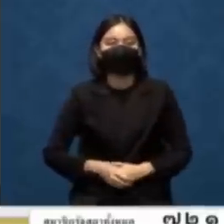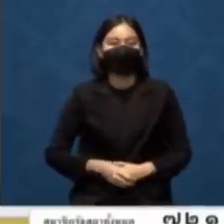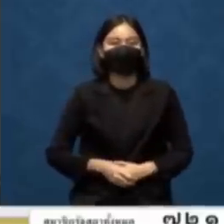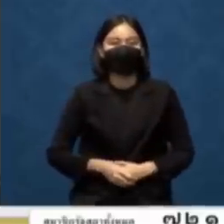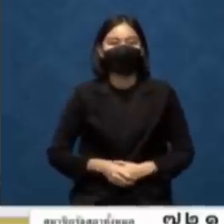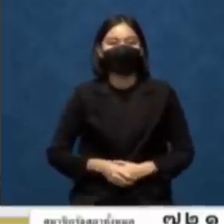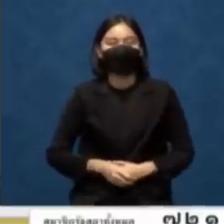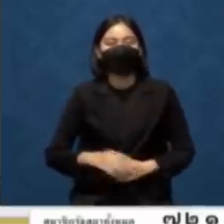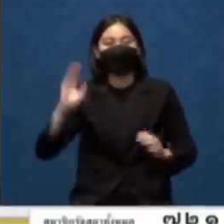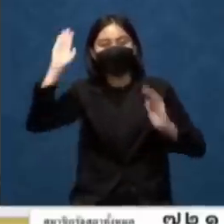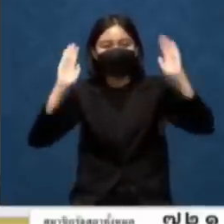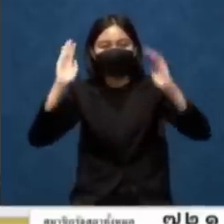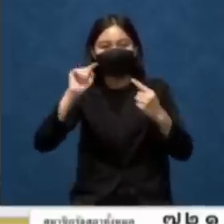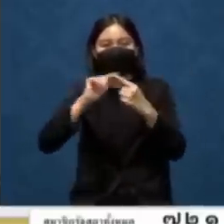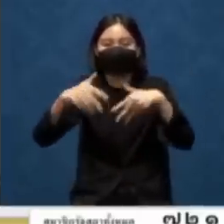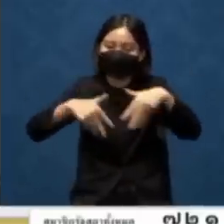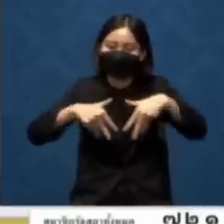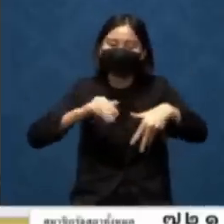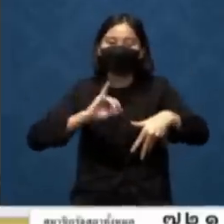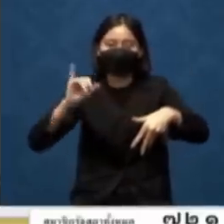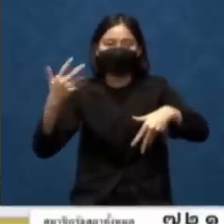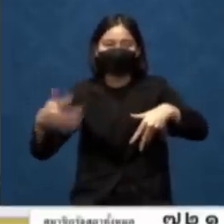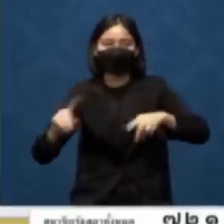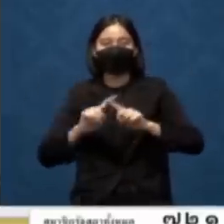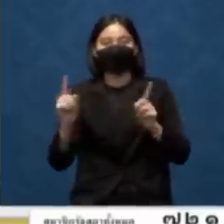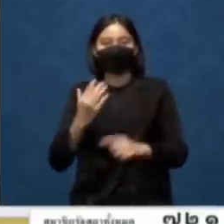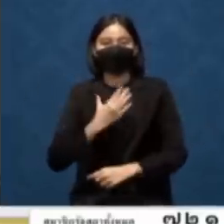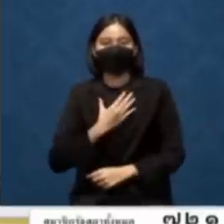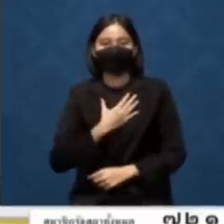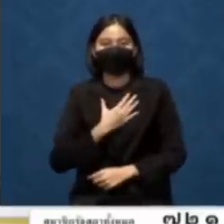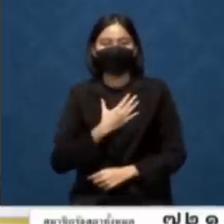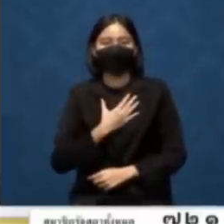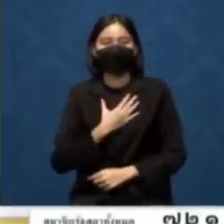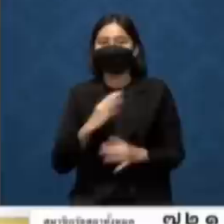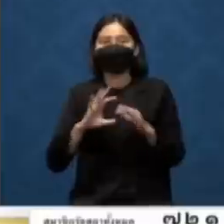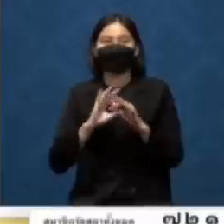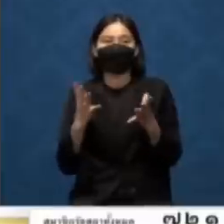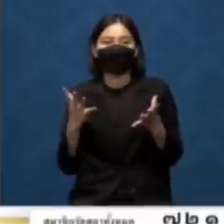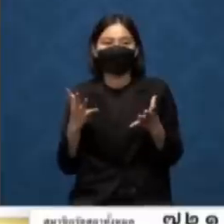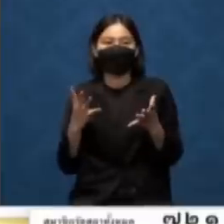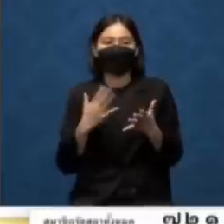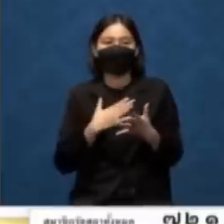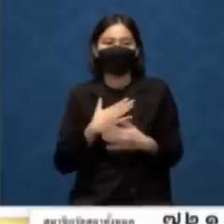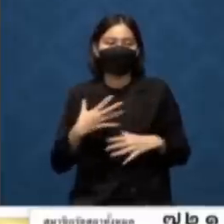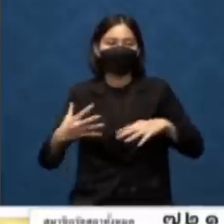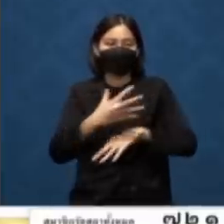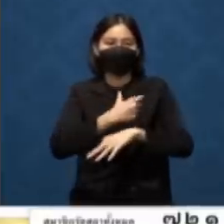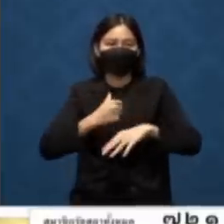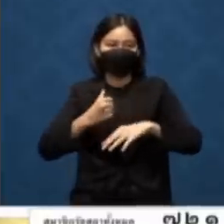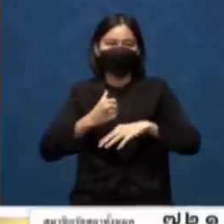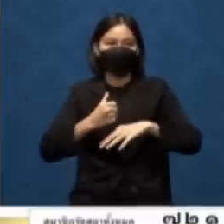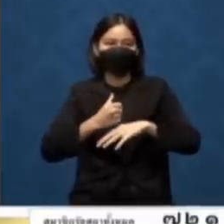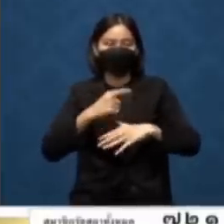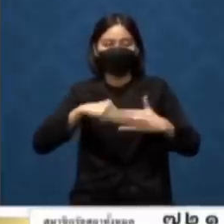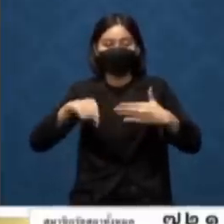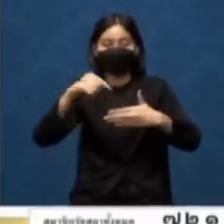เขากตองหาเสยงแบชาชนก็ถูกแล้วแต่ใส่วของผมซึผมไม่ได้เกียวอะไร ผมกโนตดศตการเมืองไปแล้วโรงสบัร